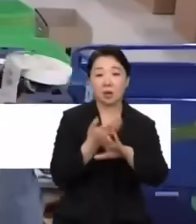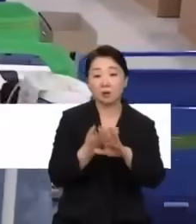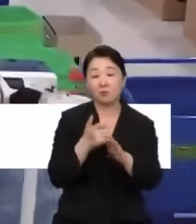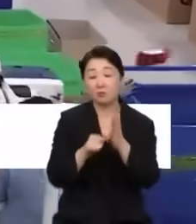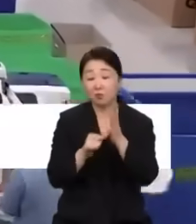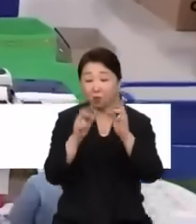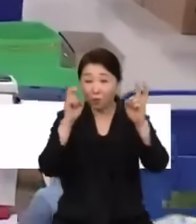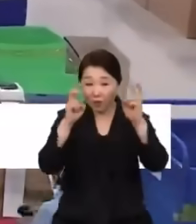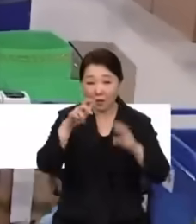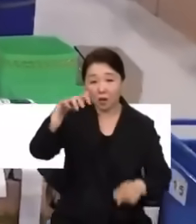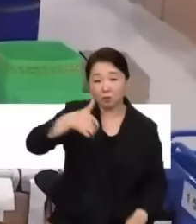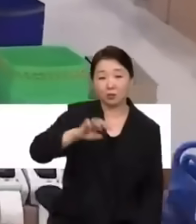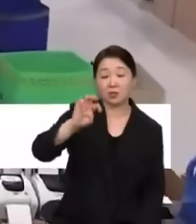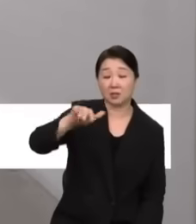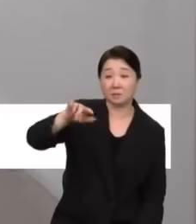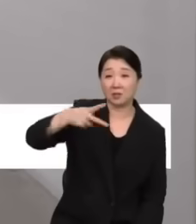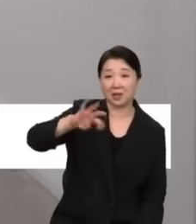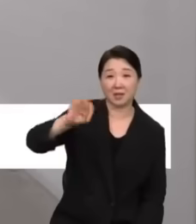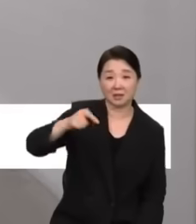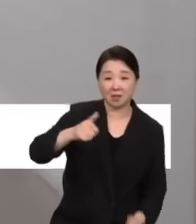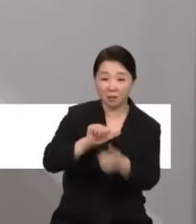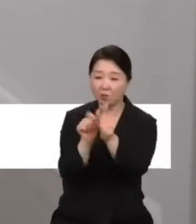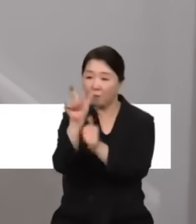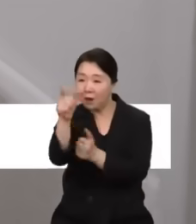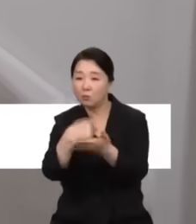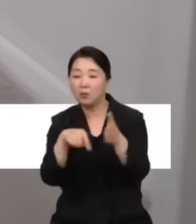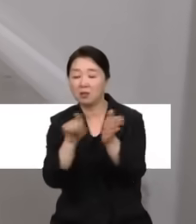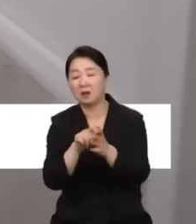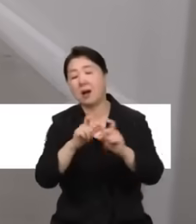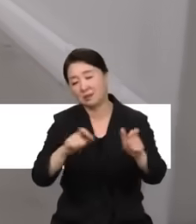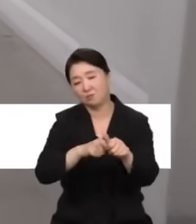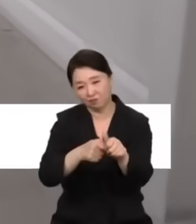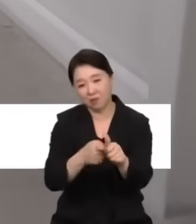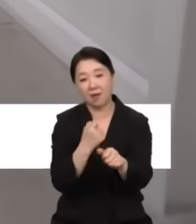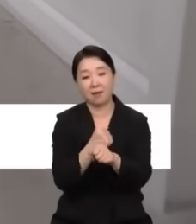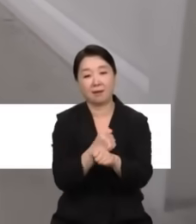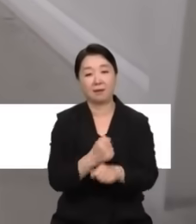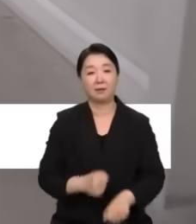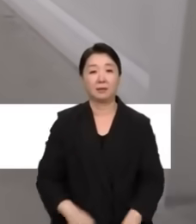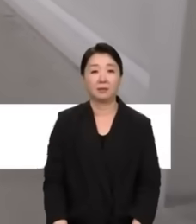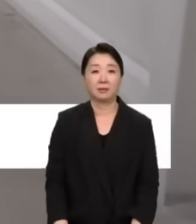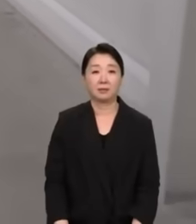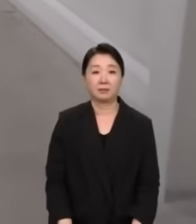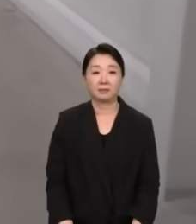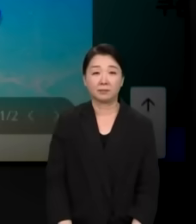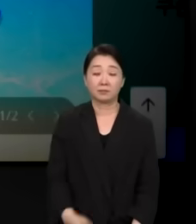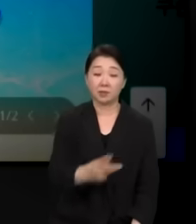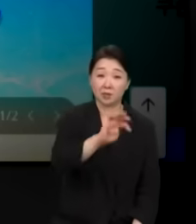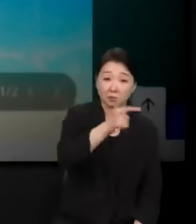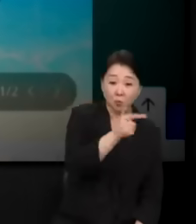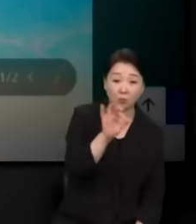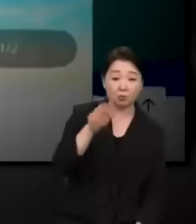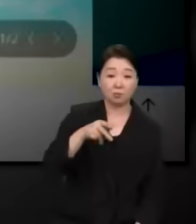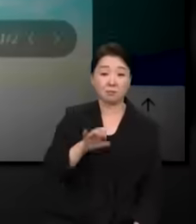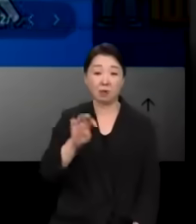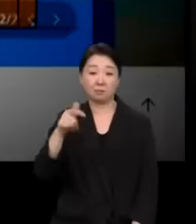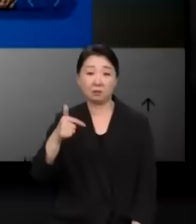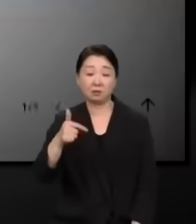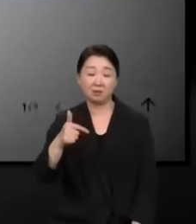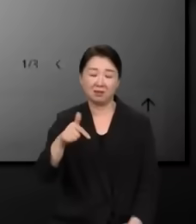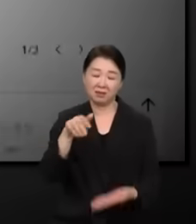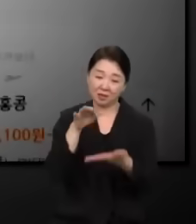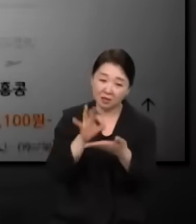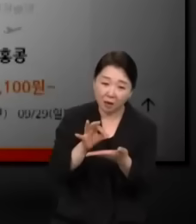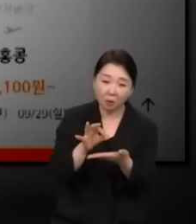회사 Q익스프레스를 미국에 상장하기 위해 무리한 확장을 했다는 비판도 커지고 있는 겁니다. 팀원, 위메프 모두 자본